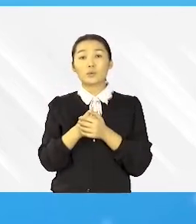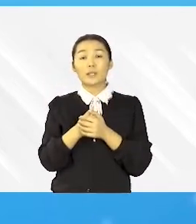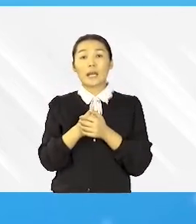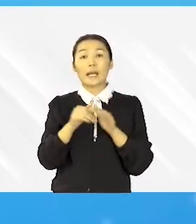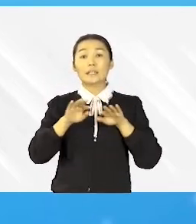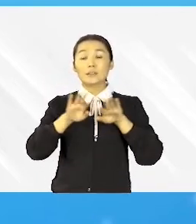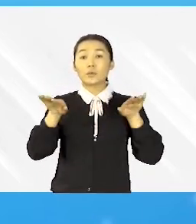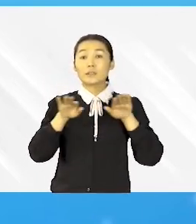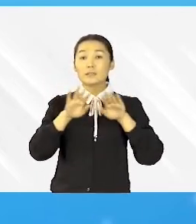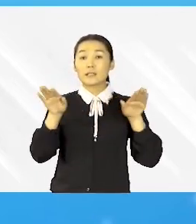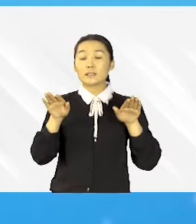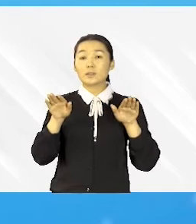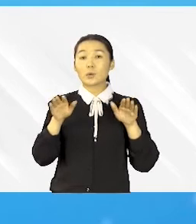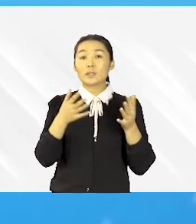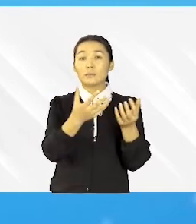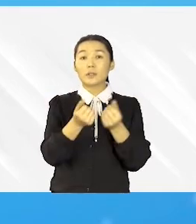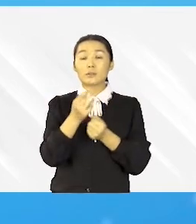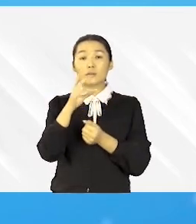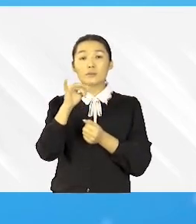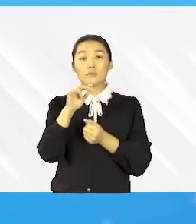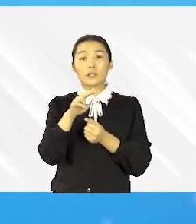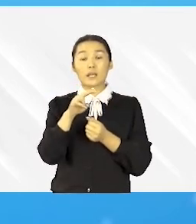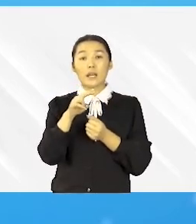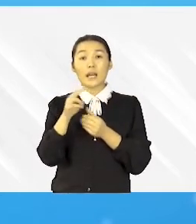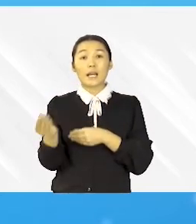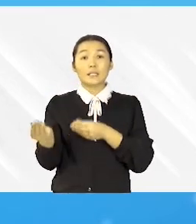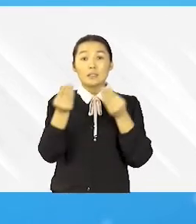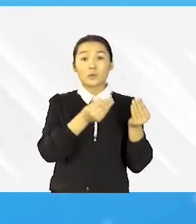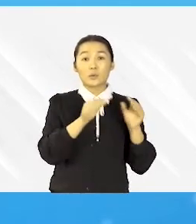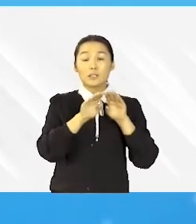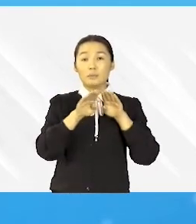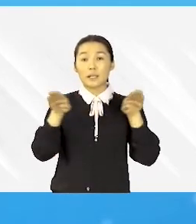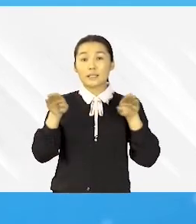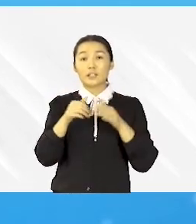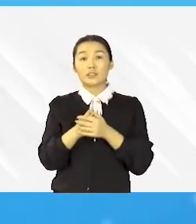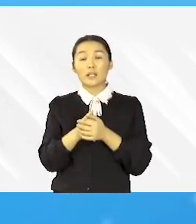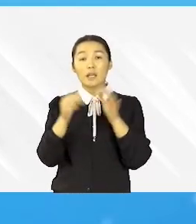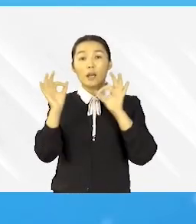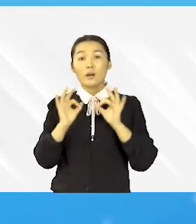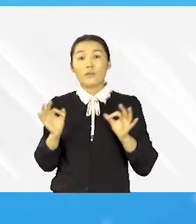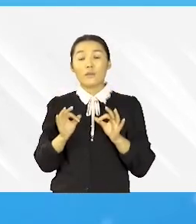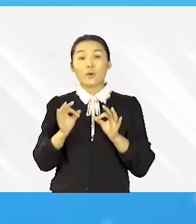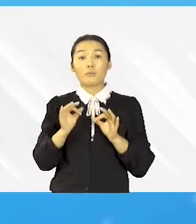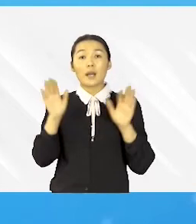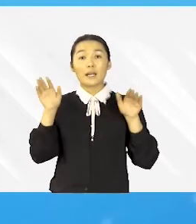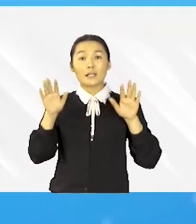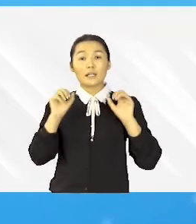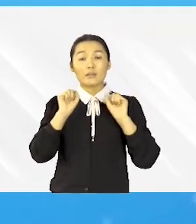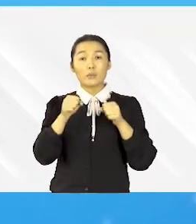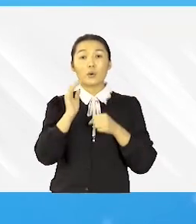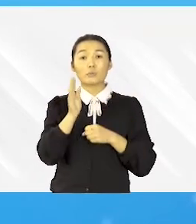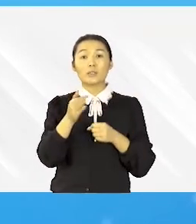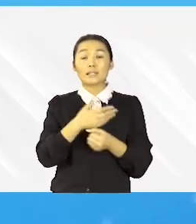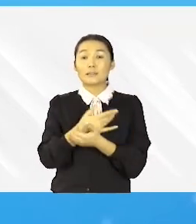разные стороны и приобретают вид несущих плоскостей. Форма и характер складывания крыльев также могут быть